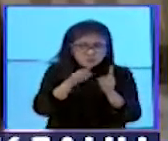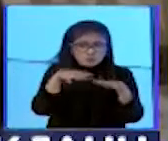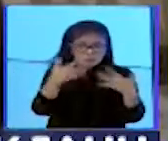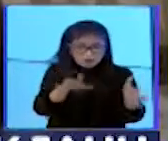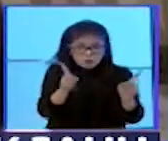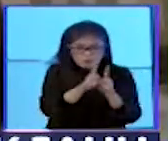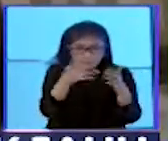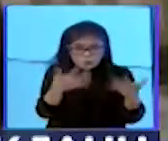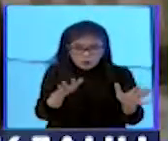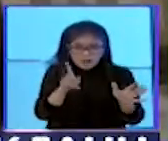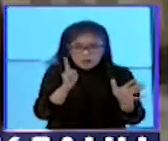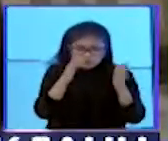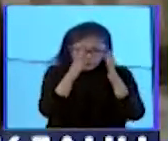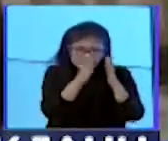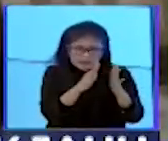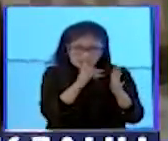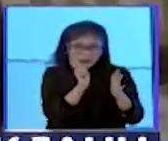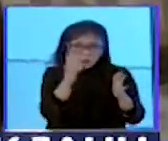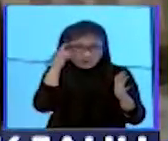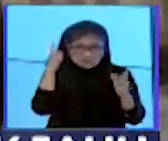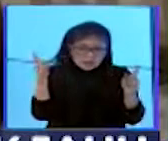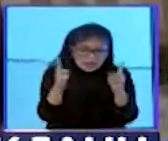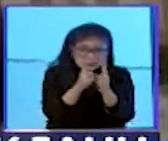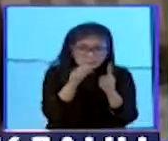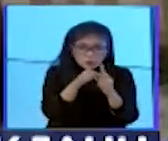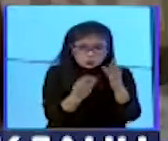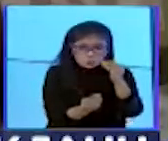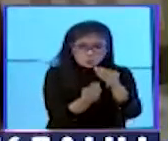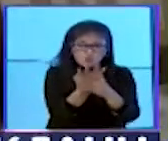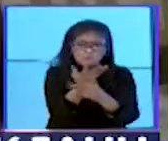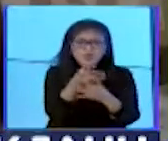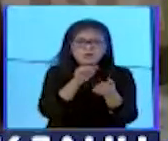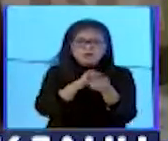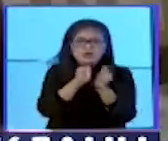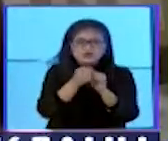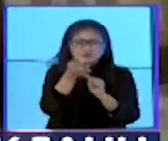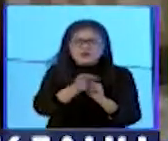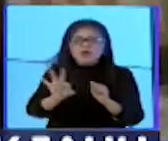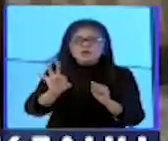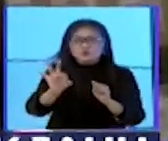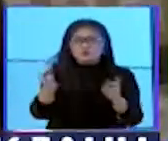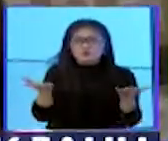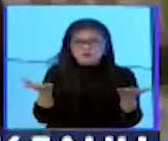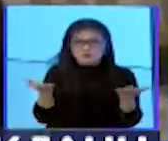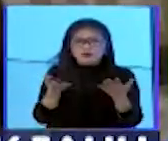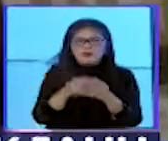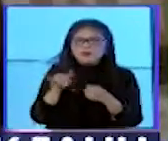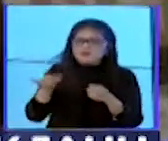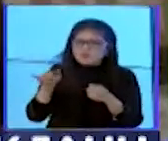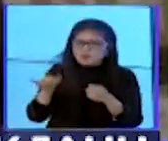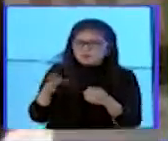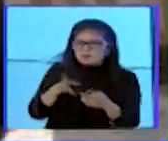sampai tatap muka tersebut malah menimbulkan Cluster Cluster baru di sekolah-sekolah kita Ia maksudnya penjelasan to